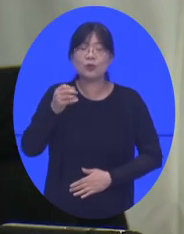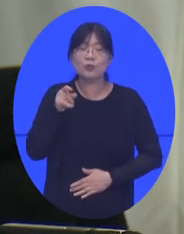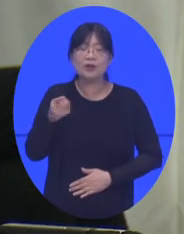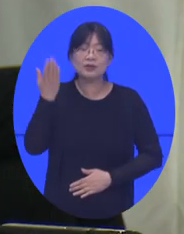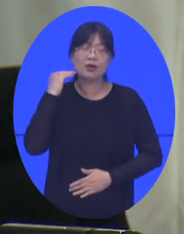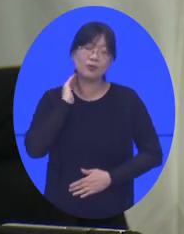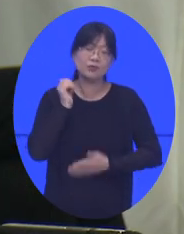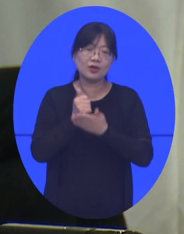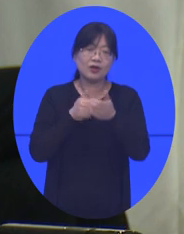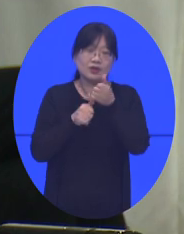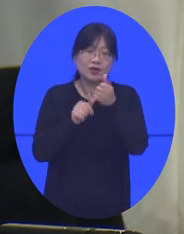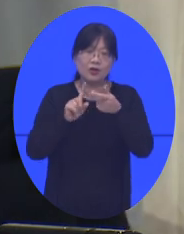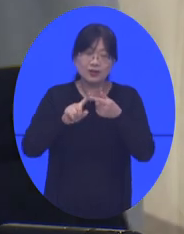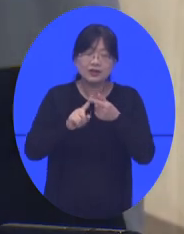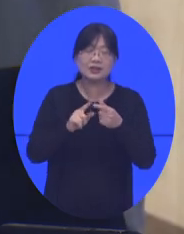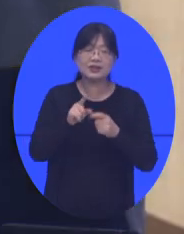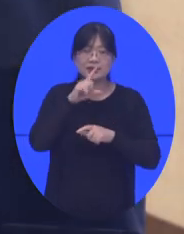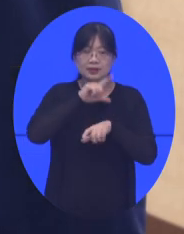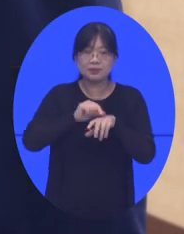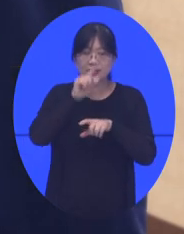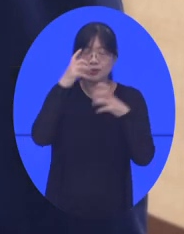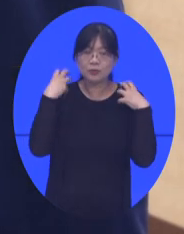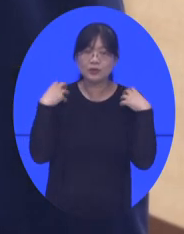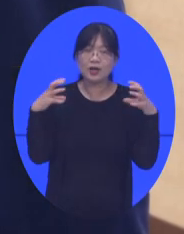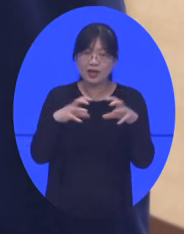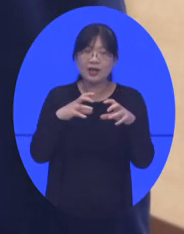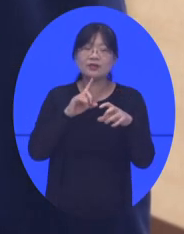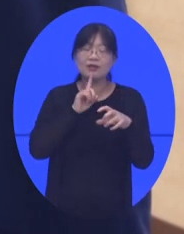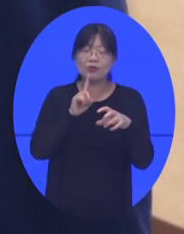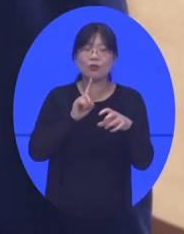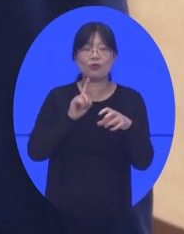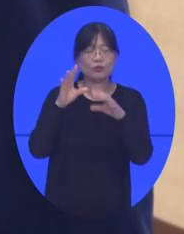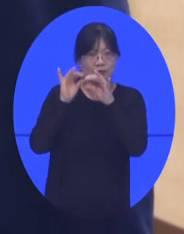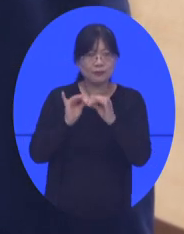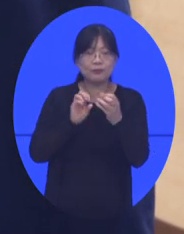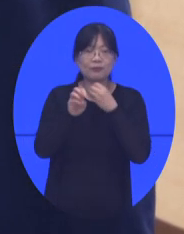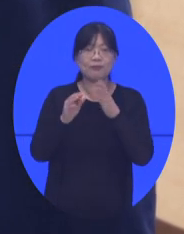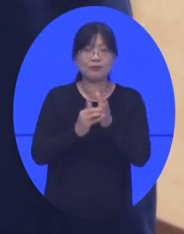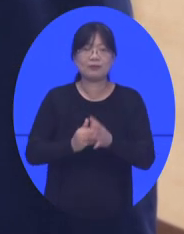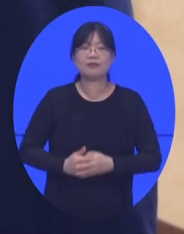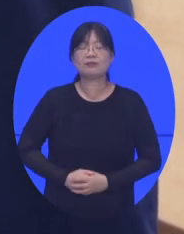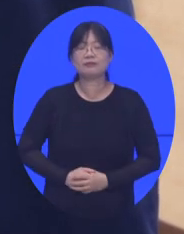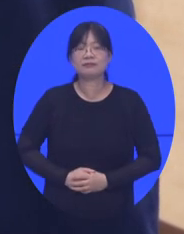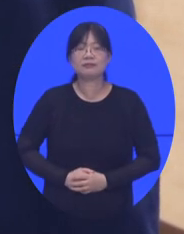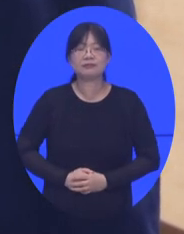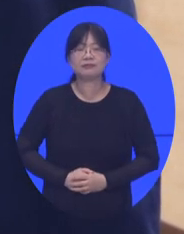대해 적극 공감한다고 화답했습니다. 경기CTV 최창순입니다.